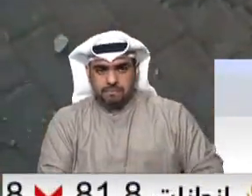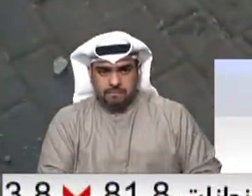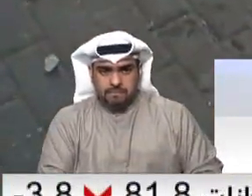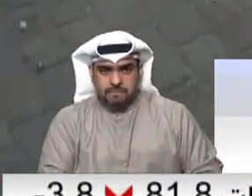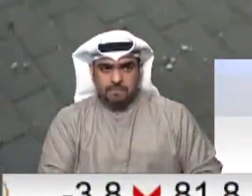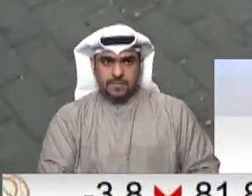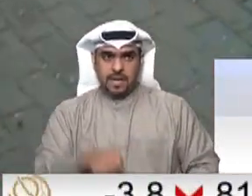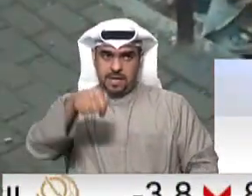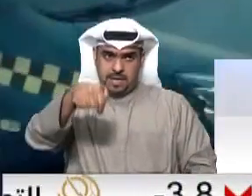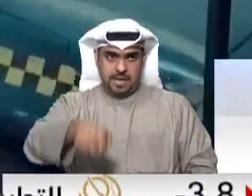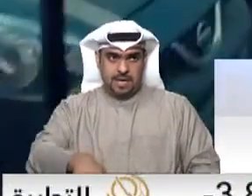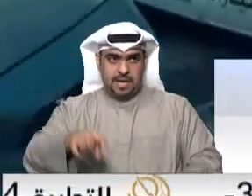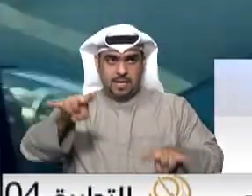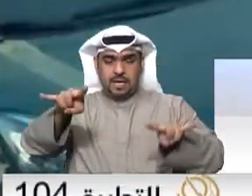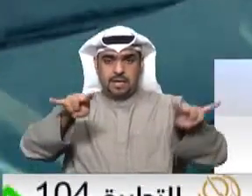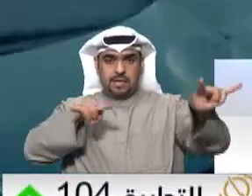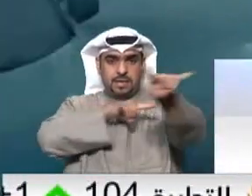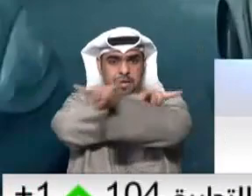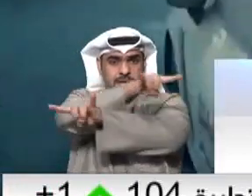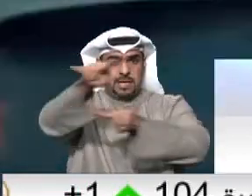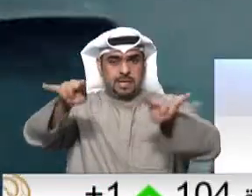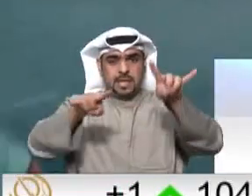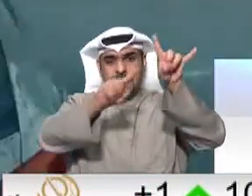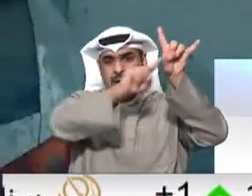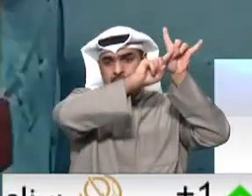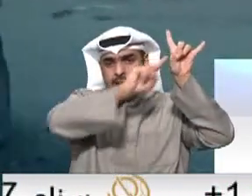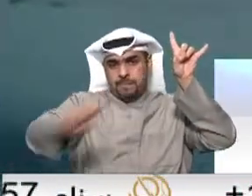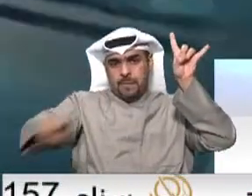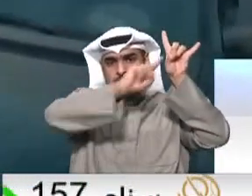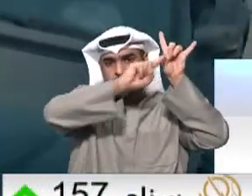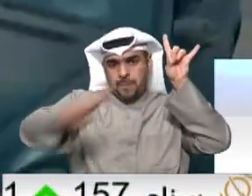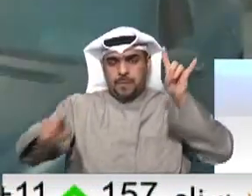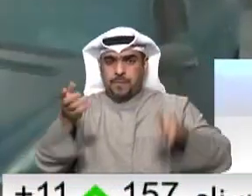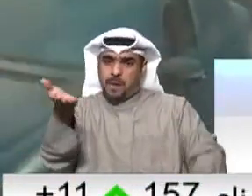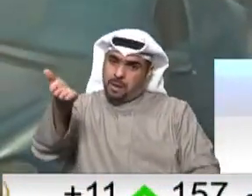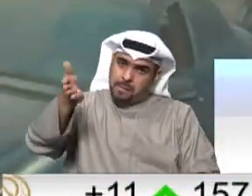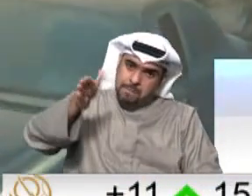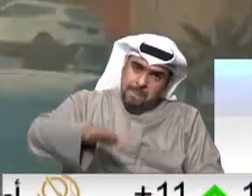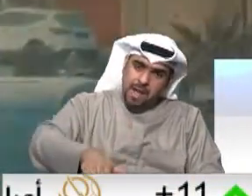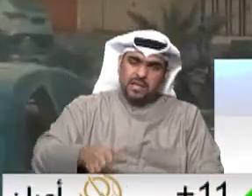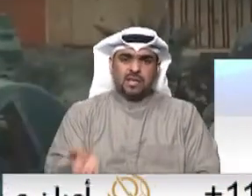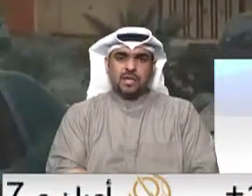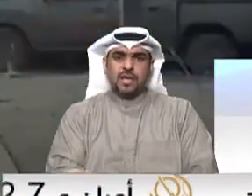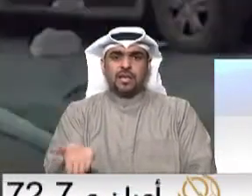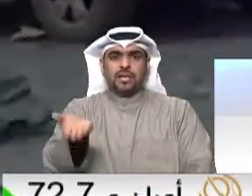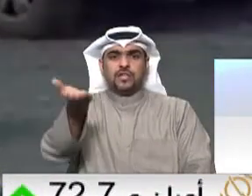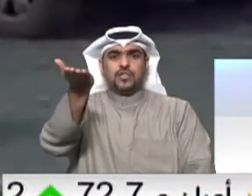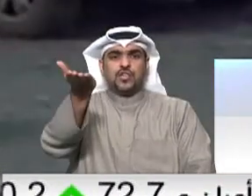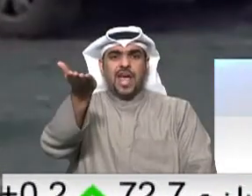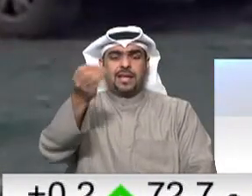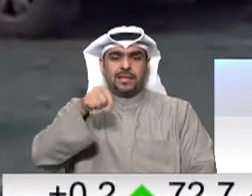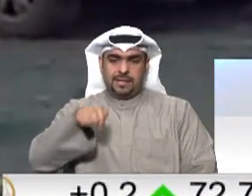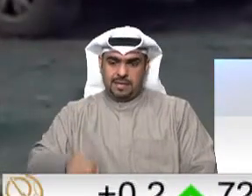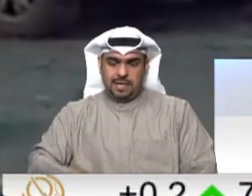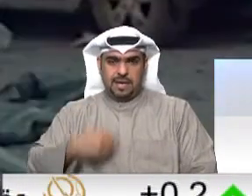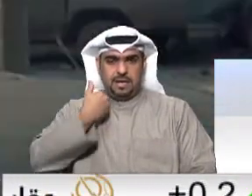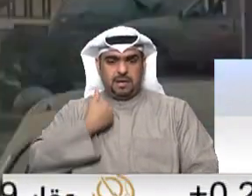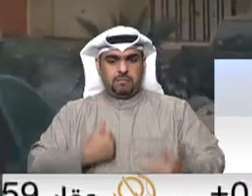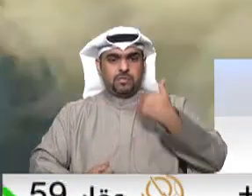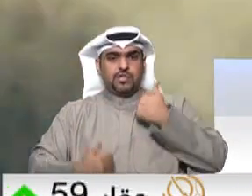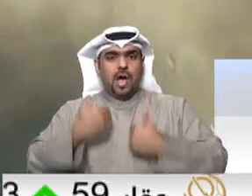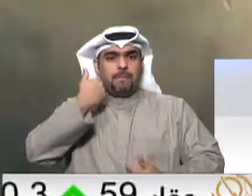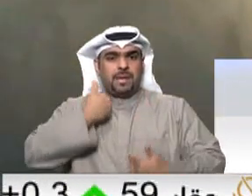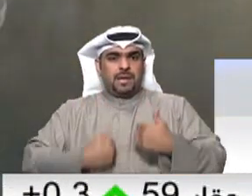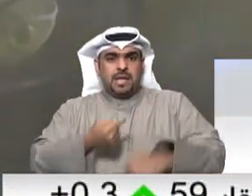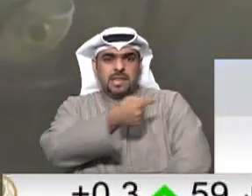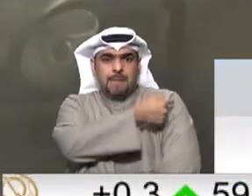هذه الطائرات أدى إلى وقوع عدد من الشهداء ومن الإصابات في هذا المركز،